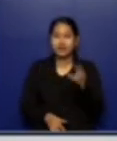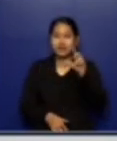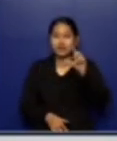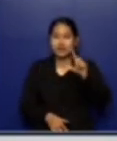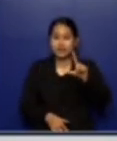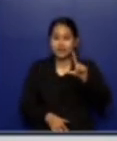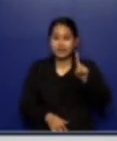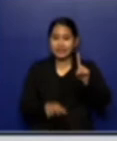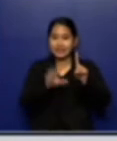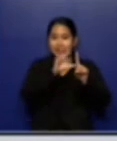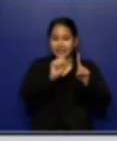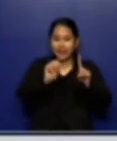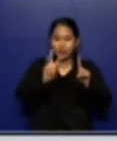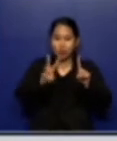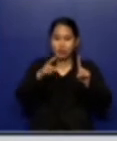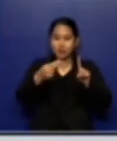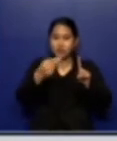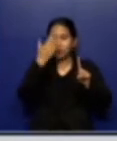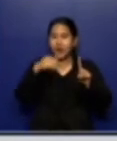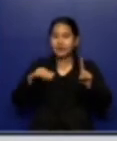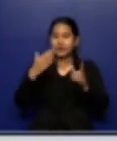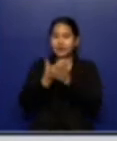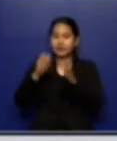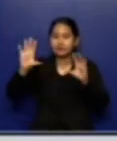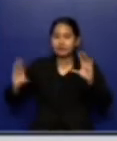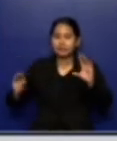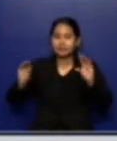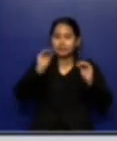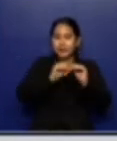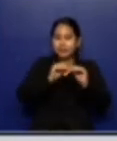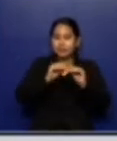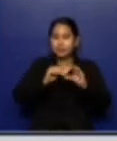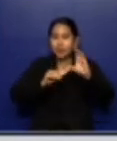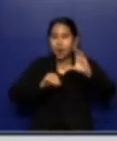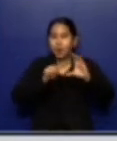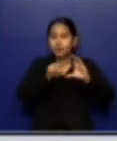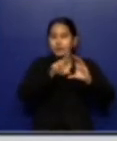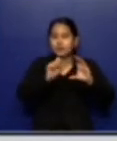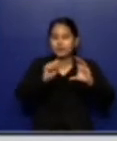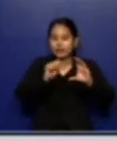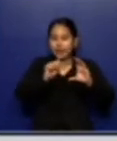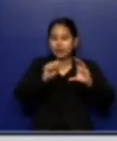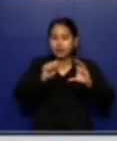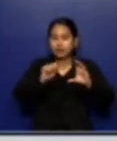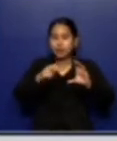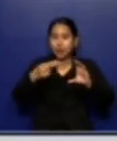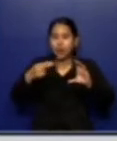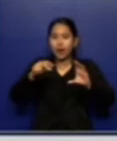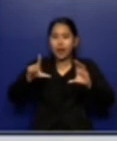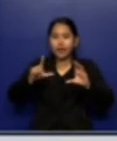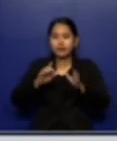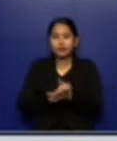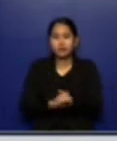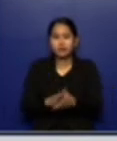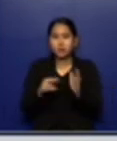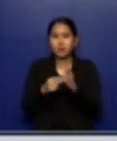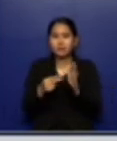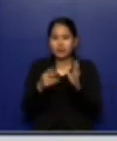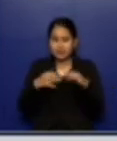เพราะตัดโอนงบมาเพิ่มอีกเป็น 8.8 หมื่นล้านบวกกับอันเดิมซึ่งใช้เฉพาะที่จะ